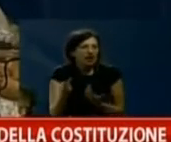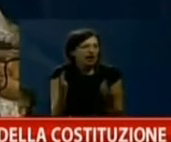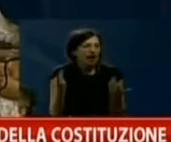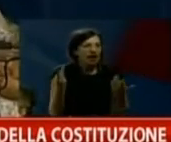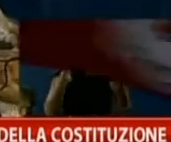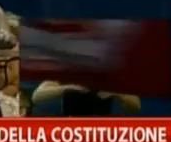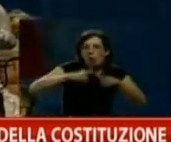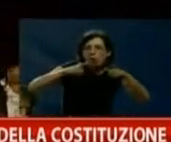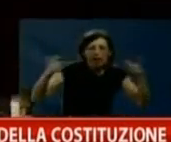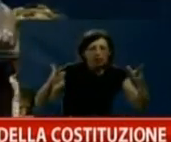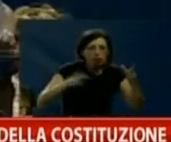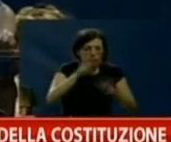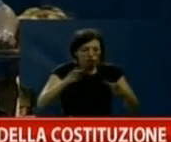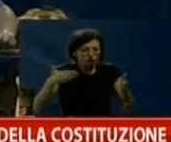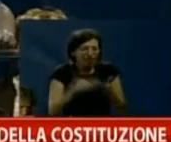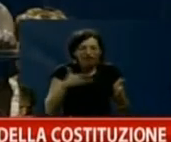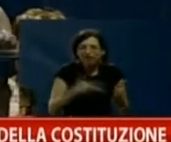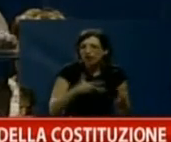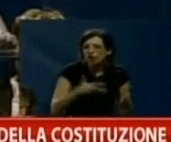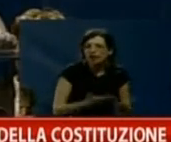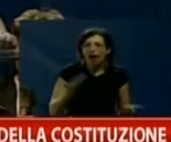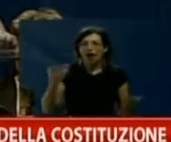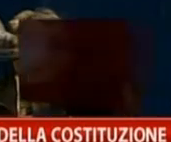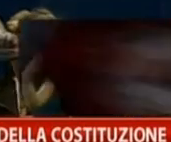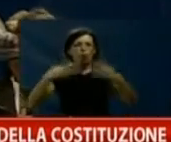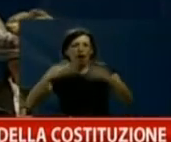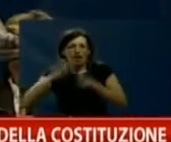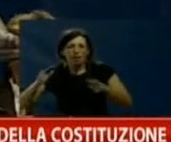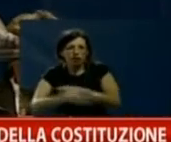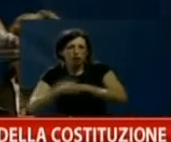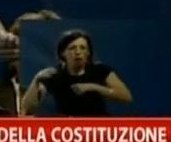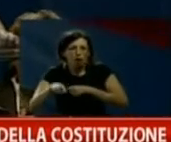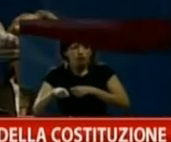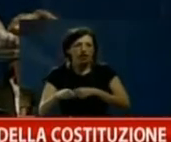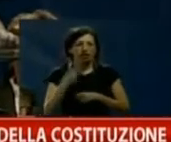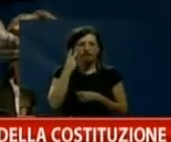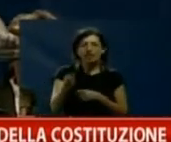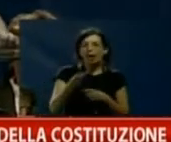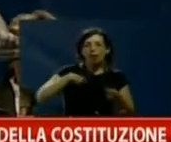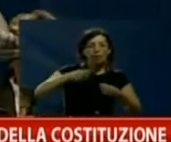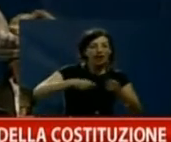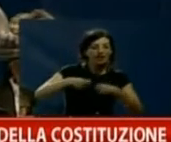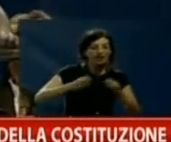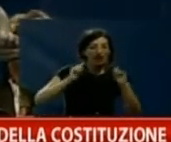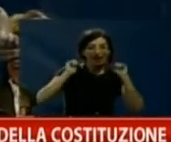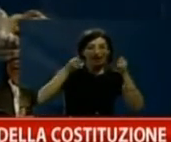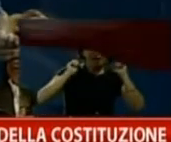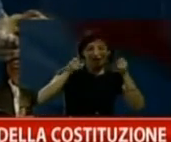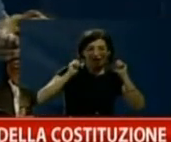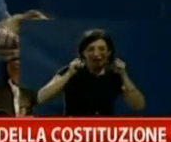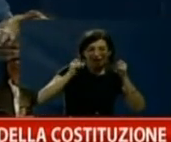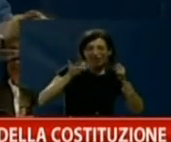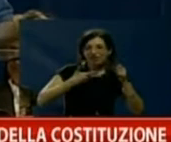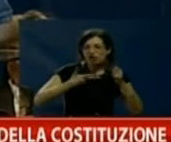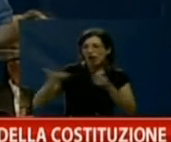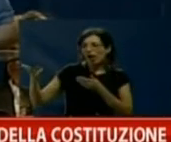dell'aumento e di quelle nuove guerre dei poveri per cui alle mense delle organizzazioni caritative